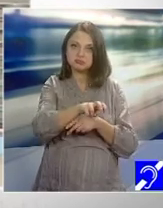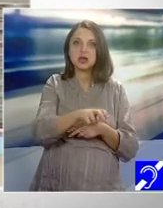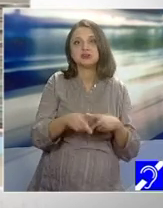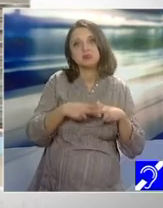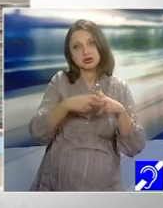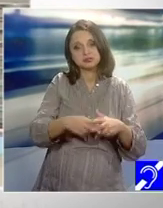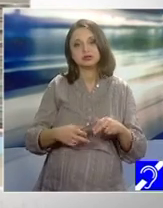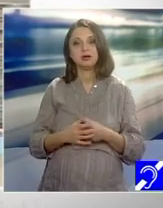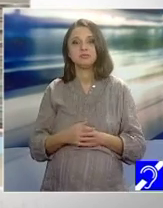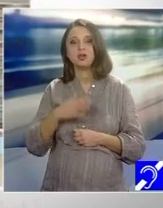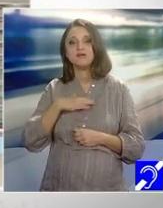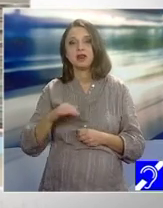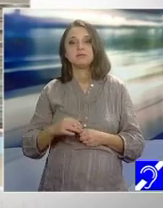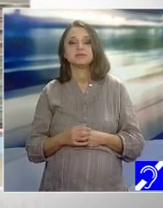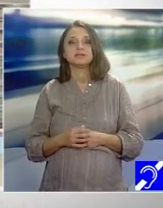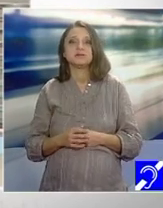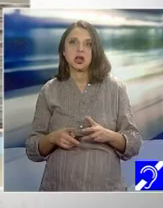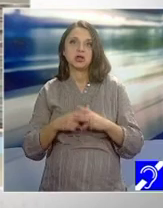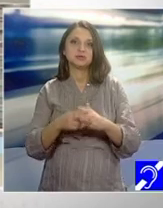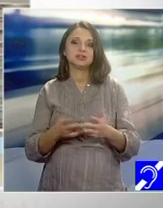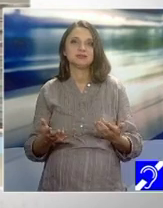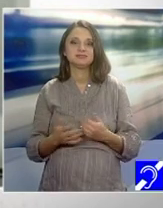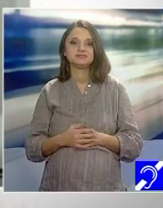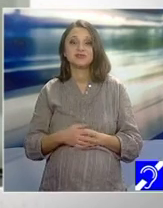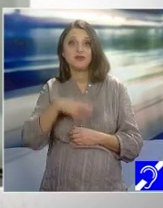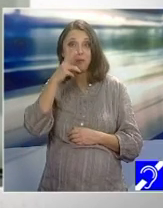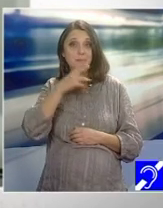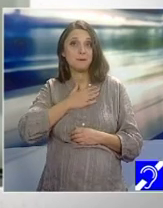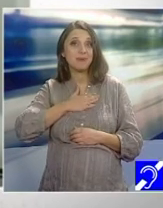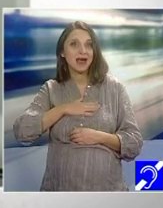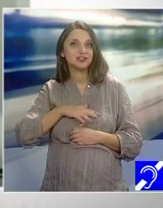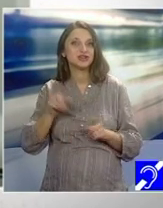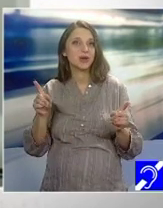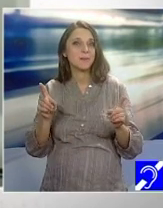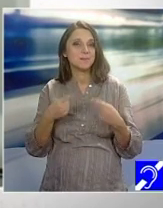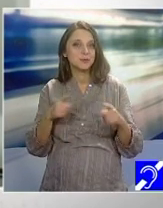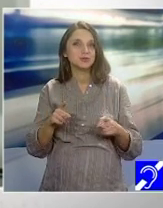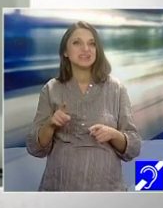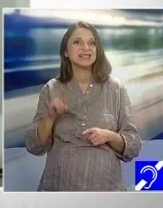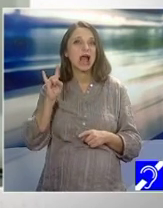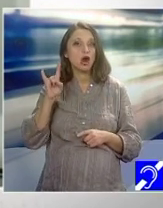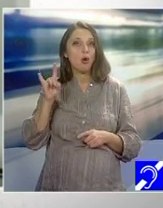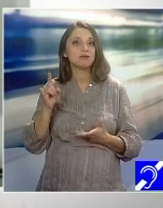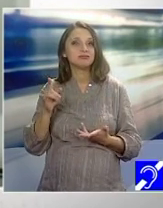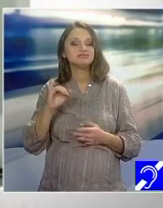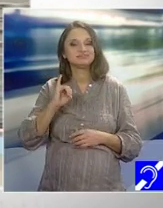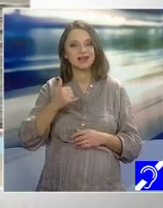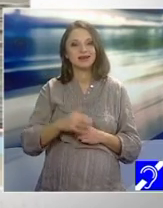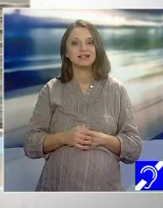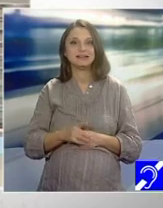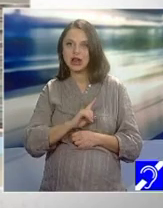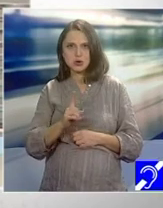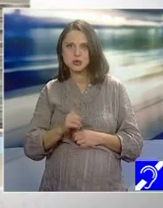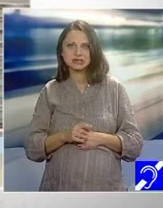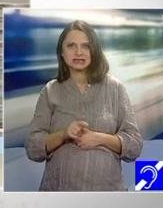imagine și să creștem acel ceva. Și înțeleg că vă place și muzica rock. Cu siguranță, da. Cu toate astea nu sunteți